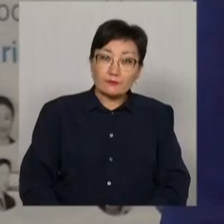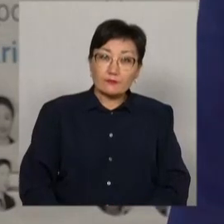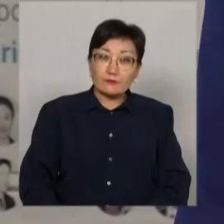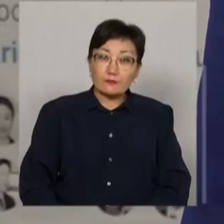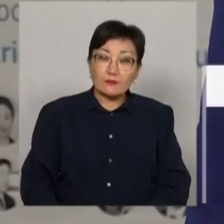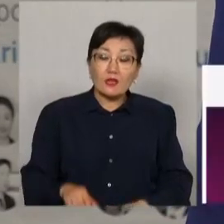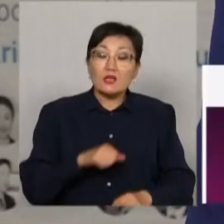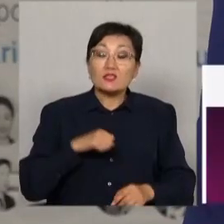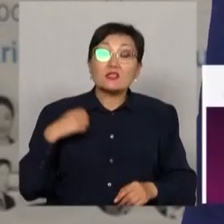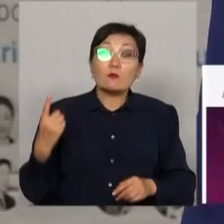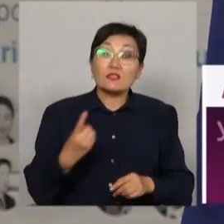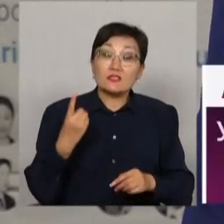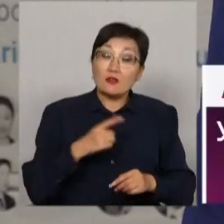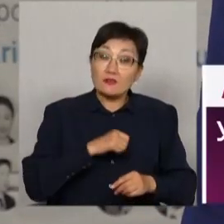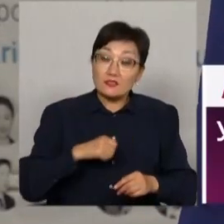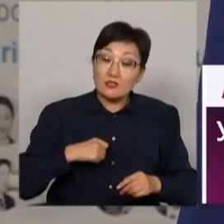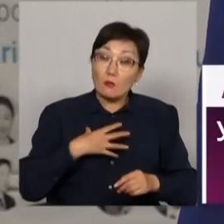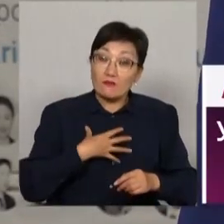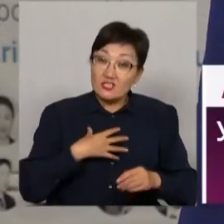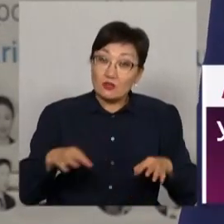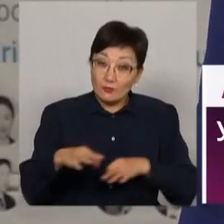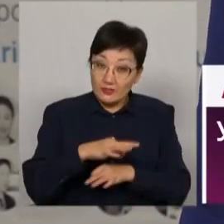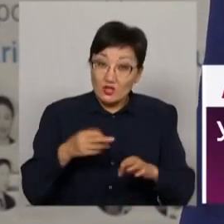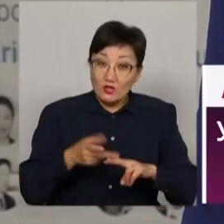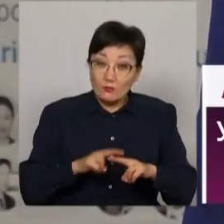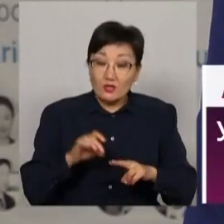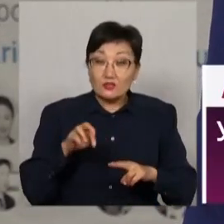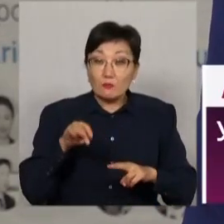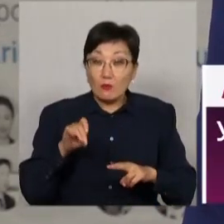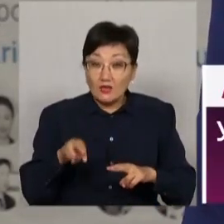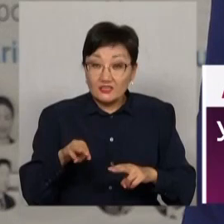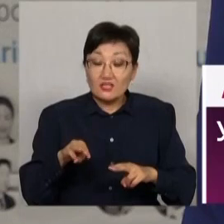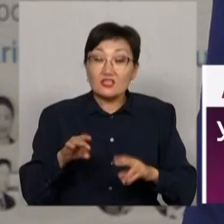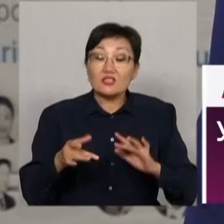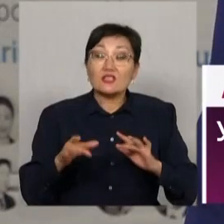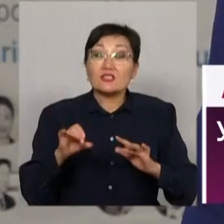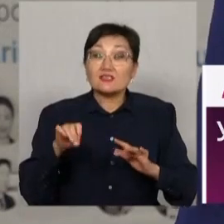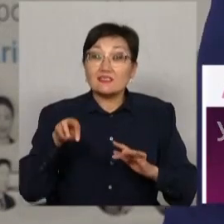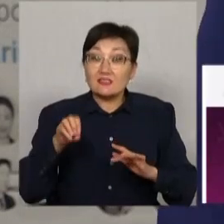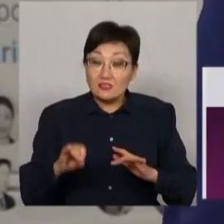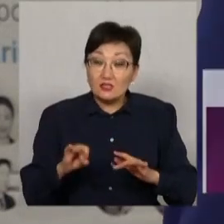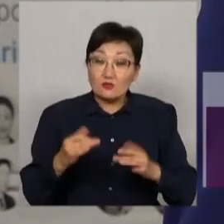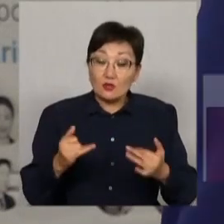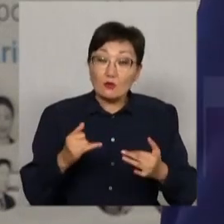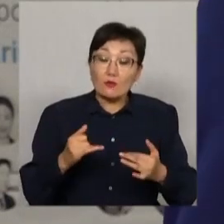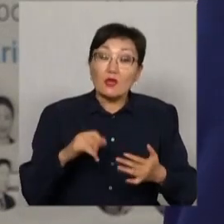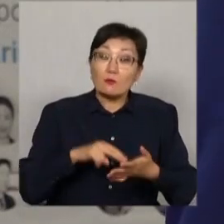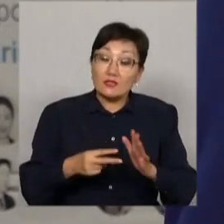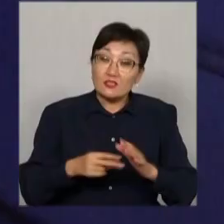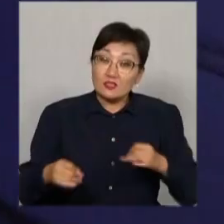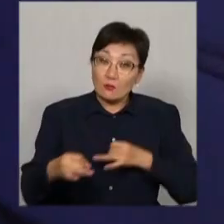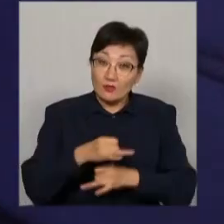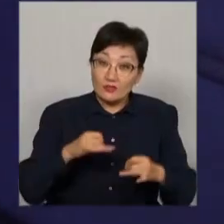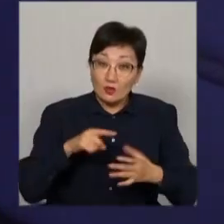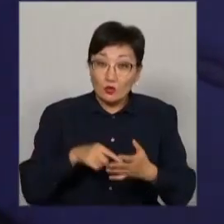Один из самых важных проектов у нас – это Smart City. Сейчас намечаются переговоры идут с